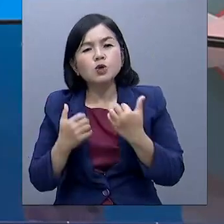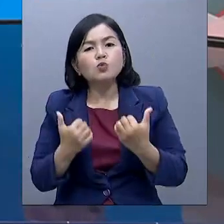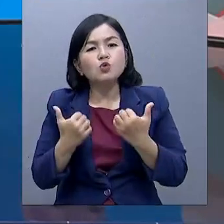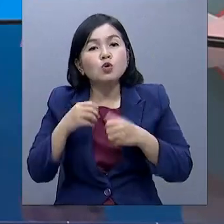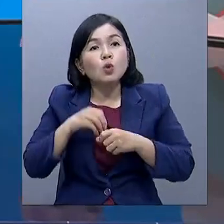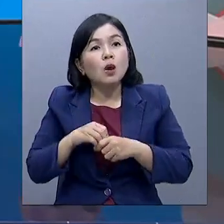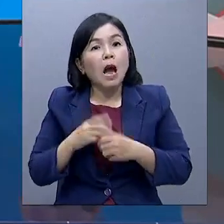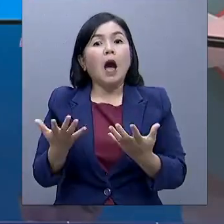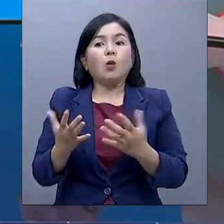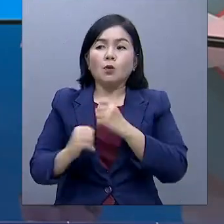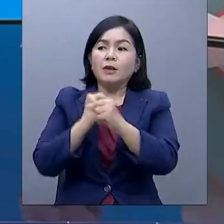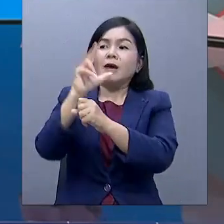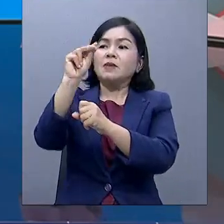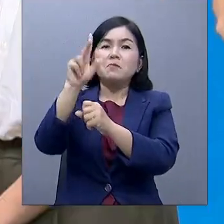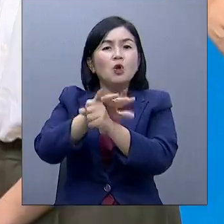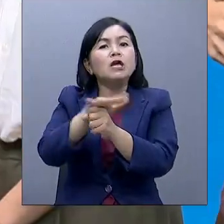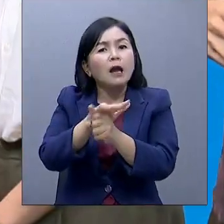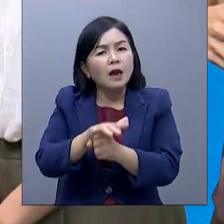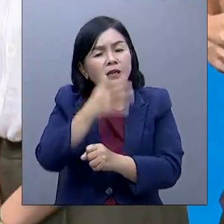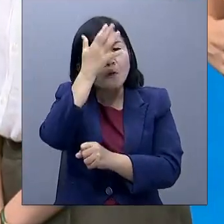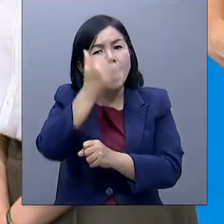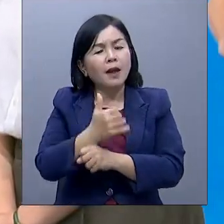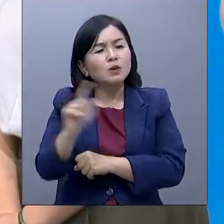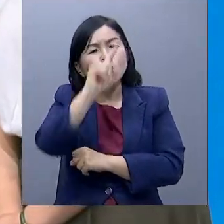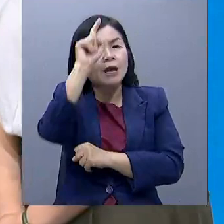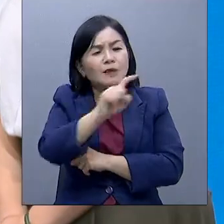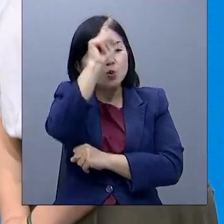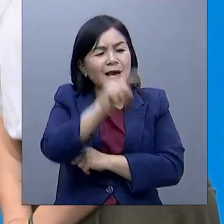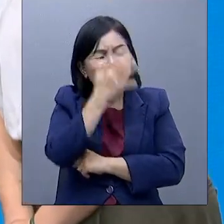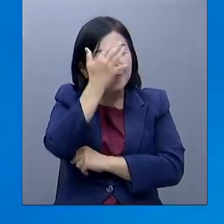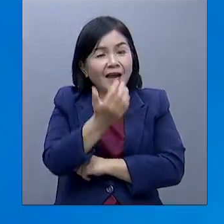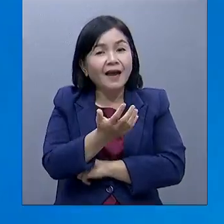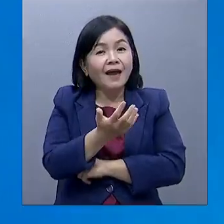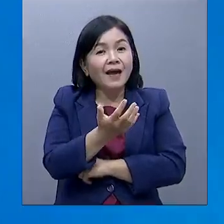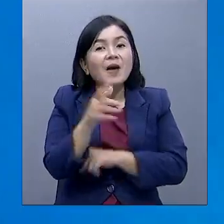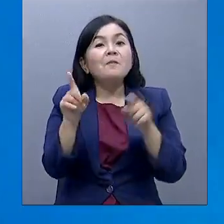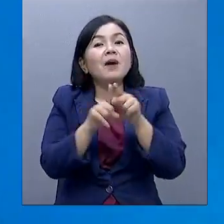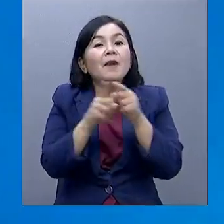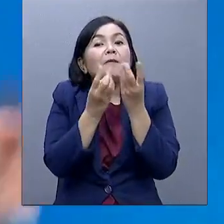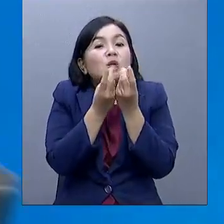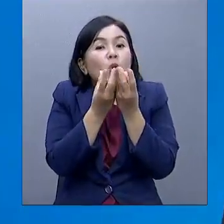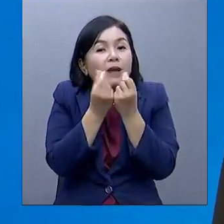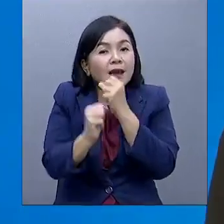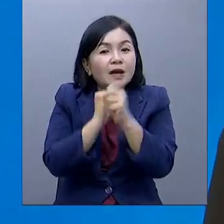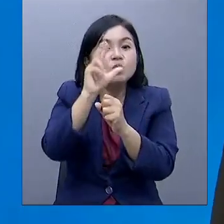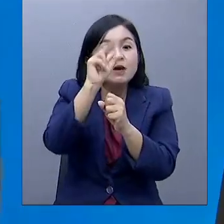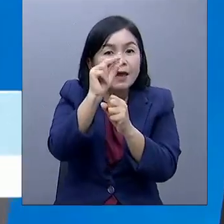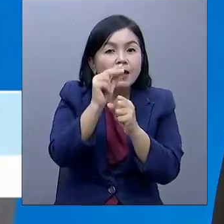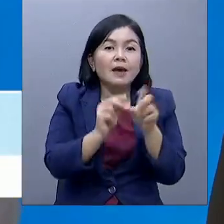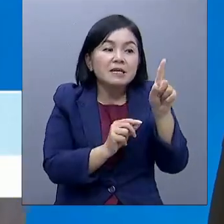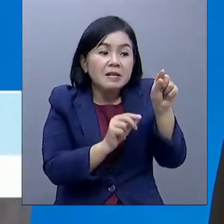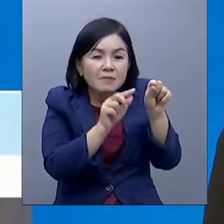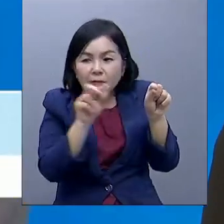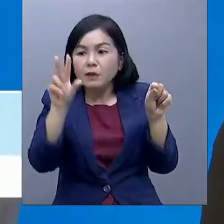งั้นถ้าเกิดมัน30กำลังดีอ่ะแล้วทำไมถึงยังสงสัยแล้วถ้ามันดี ก็มันเป็นช่วงตัวเลขที่รู้สึกว่าเปลี่ยนผ่านจากเลข2เข้ามาเลข